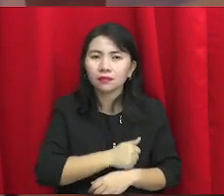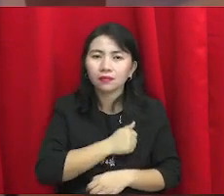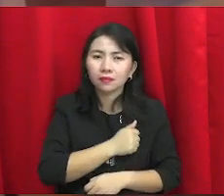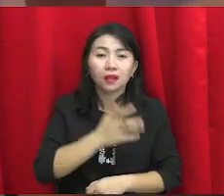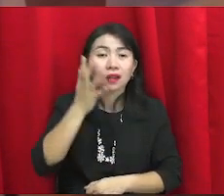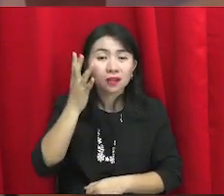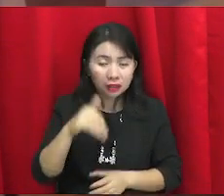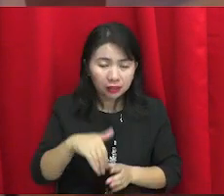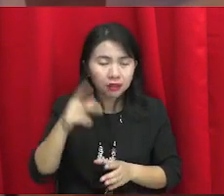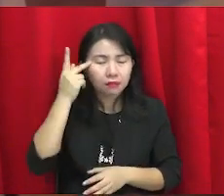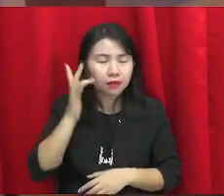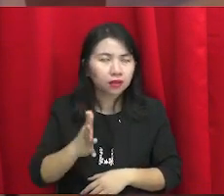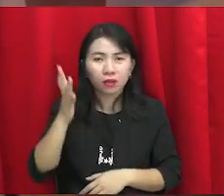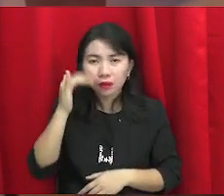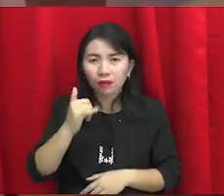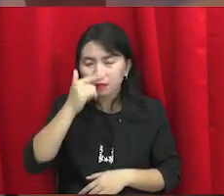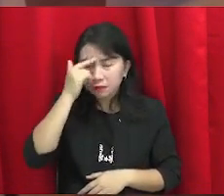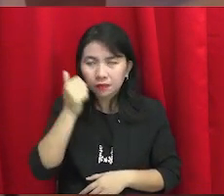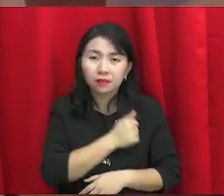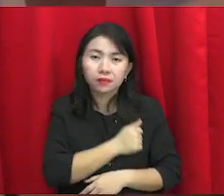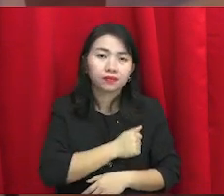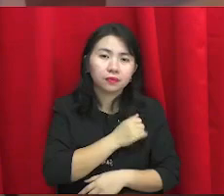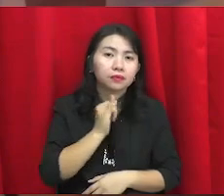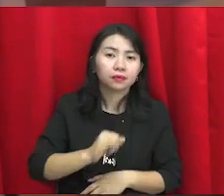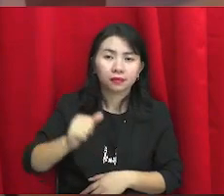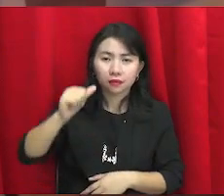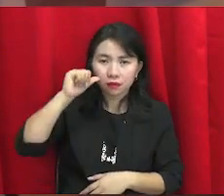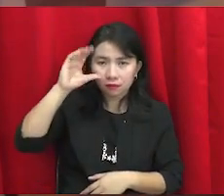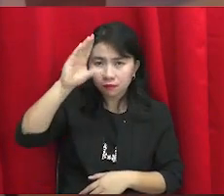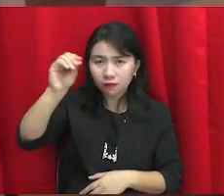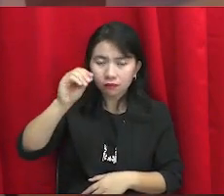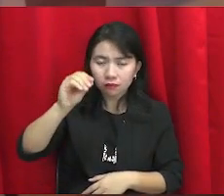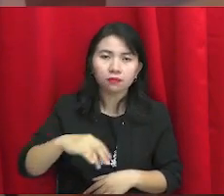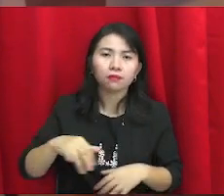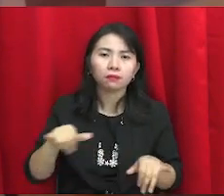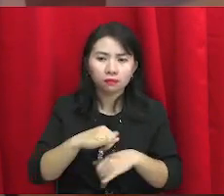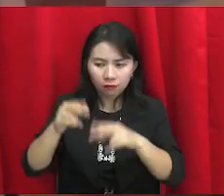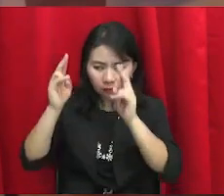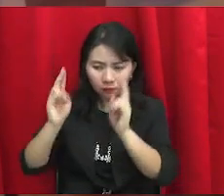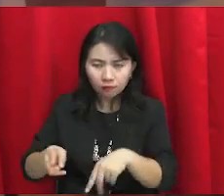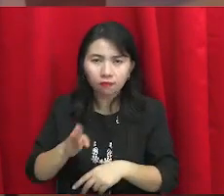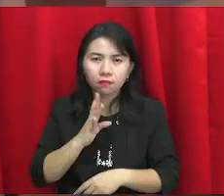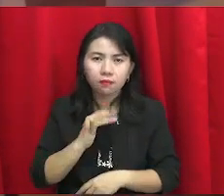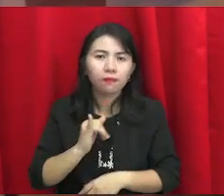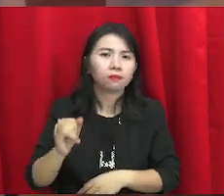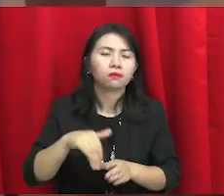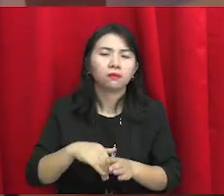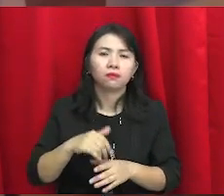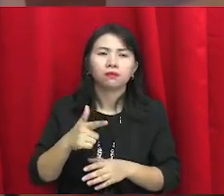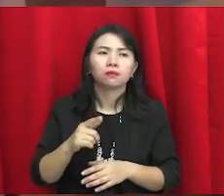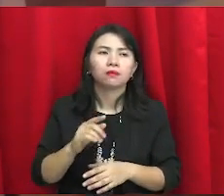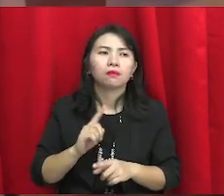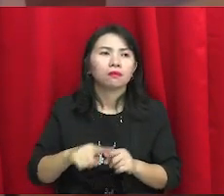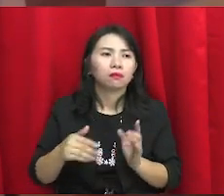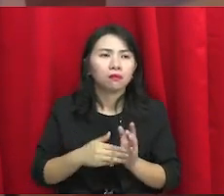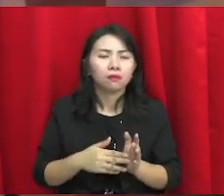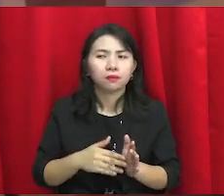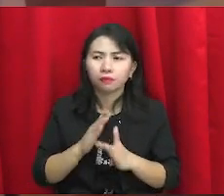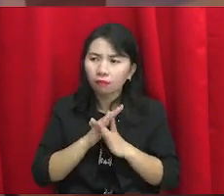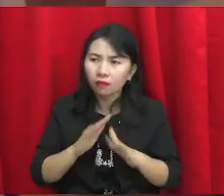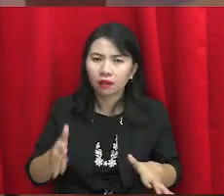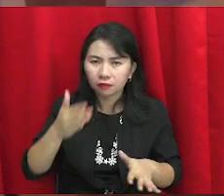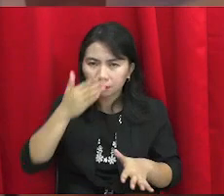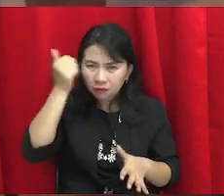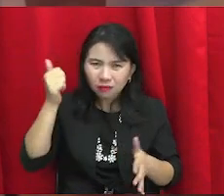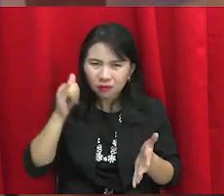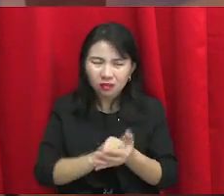rin. Yeah. Mm. Amen. Okay? But, huwag natin kakalimutan na ang bahagi